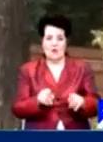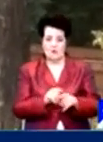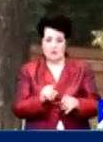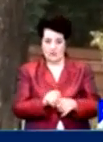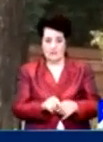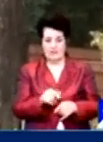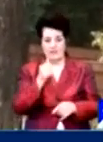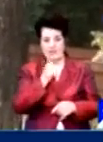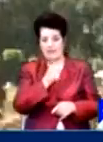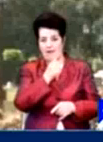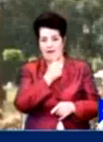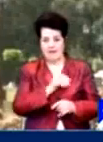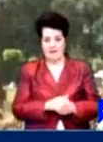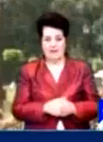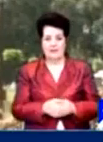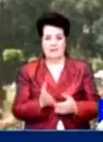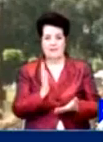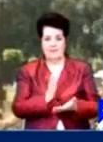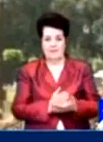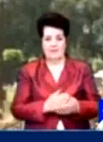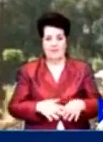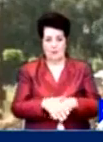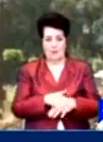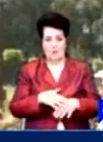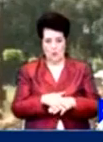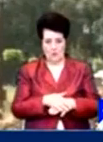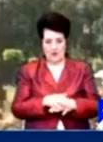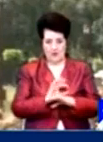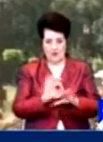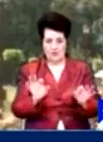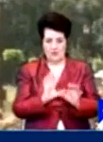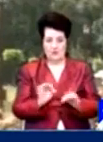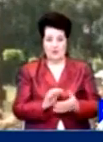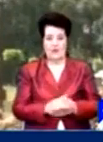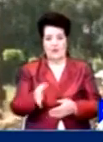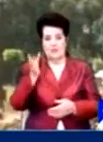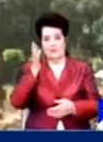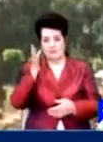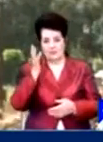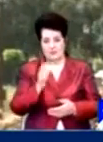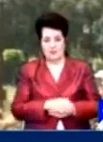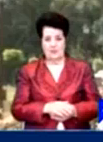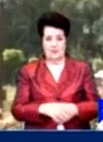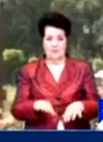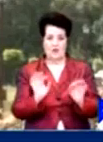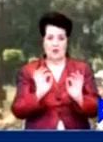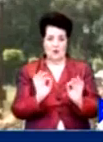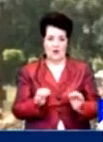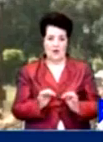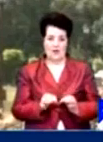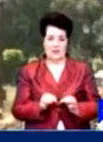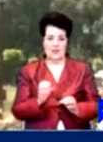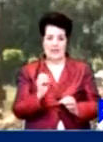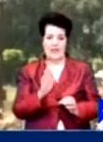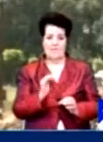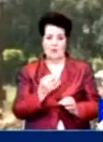aceste taine să devină publice, să fie incluse în circuitul științific pentru înțelegerea cât mai corectă a